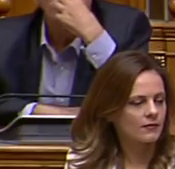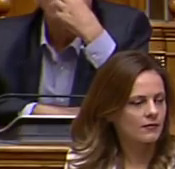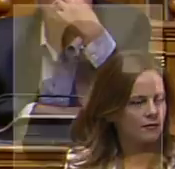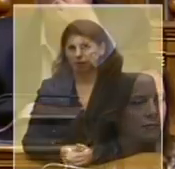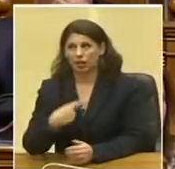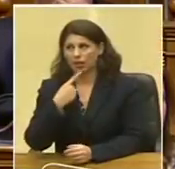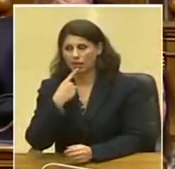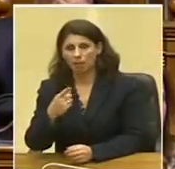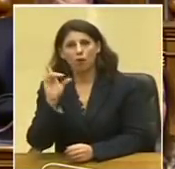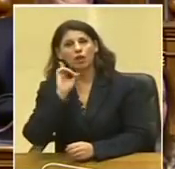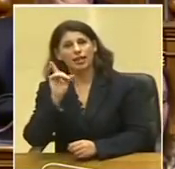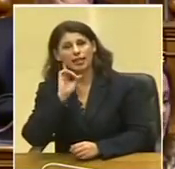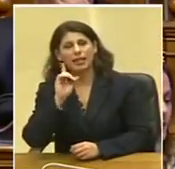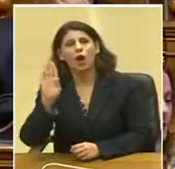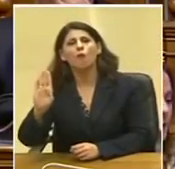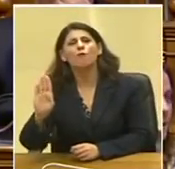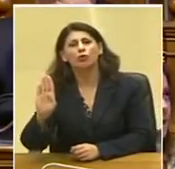τα αγαπημένα της θέματα